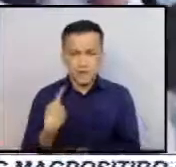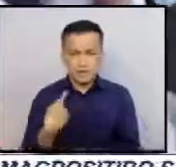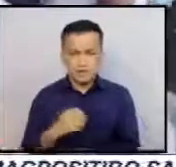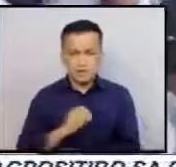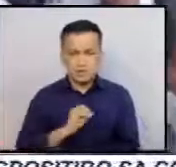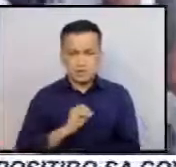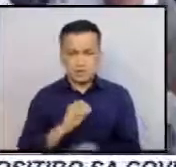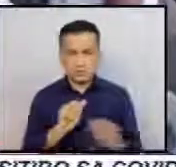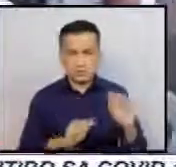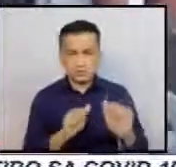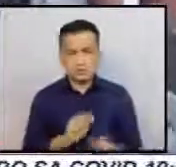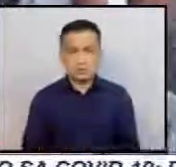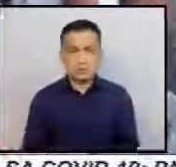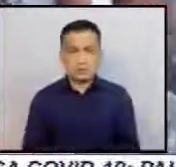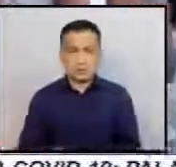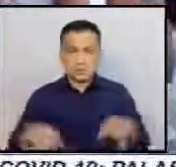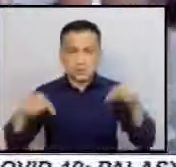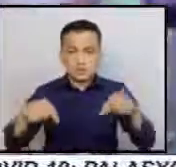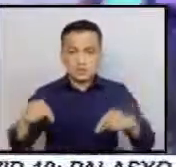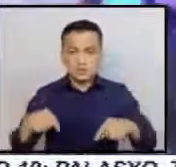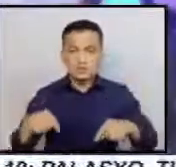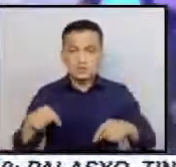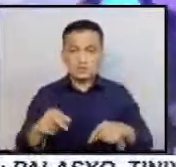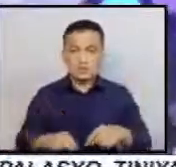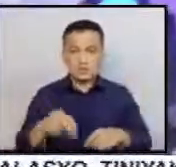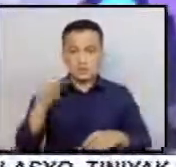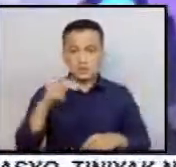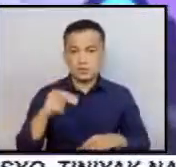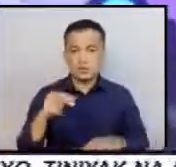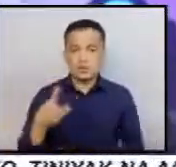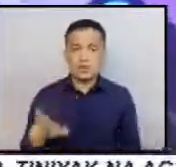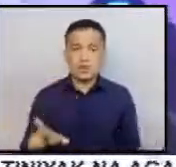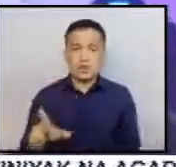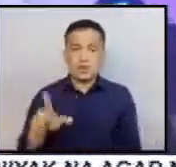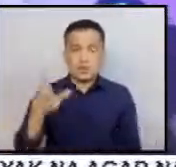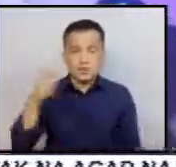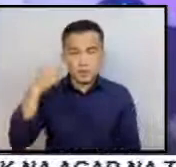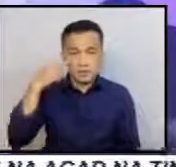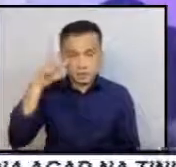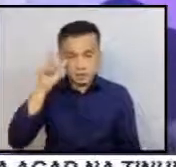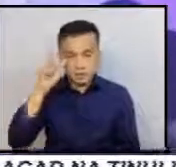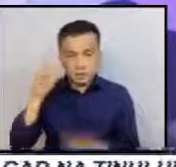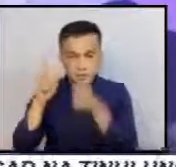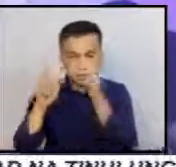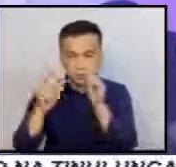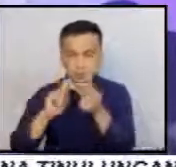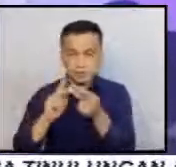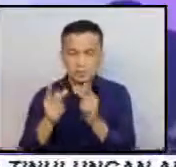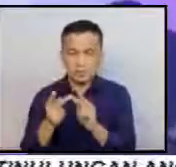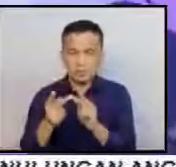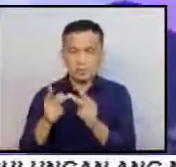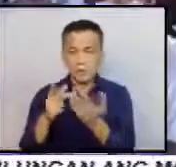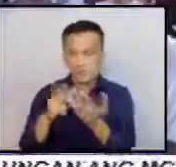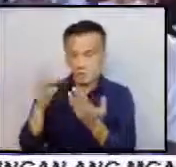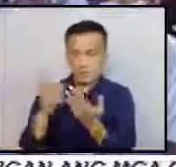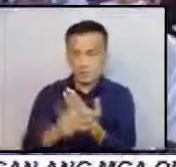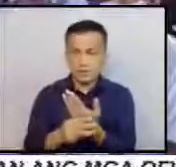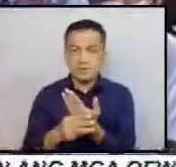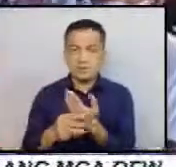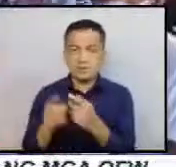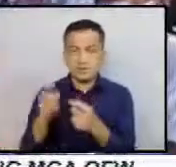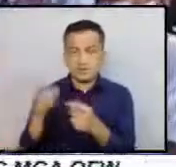Dito sa Norte, inilatag ng Lacson-Soto tandem ang kanilang balak na reforma sa national budget para makarating sa mga nasa ibaba